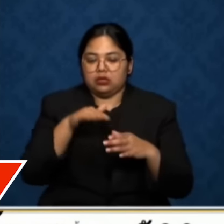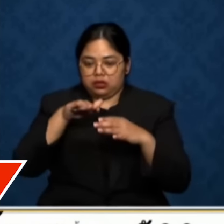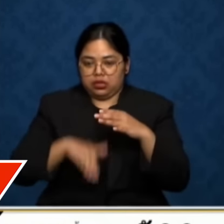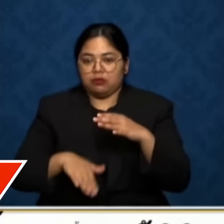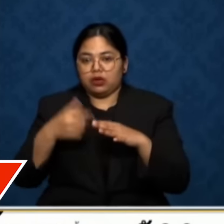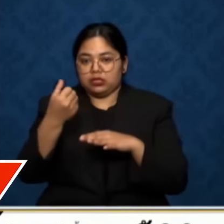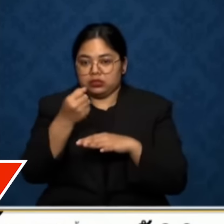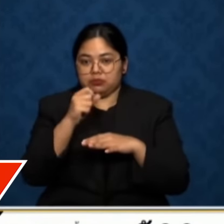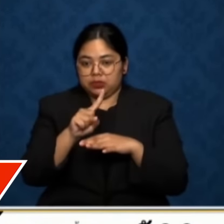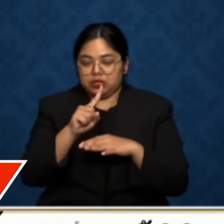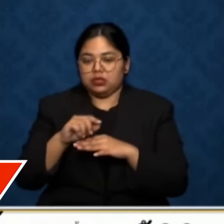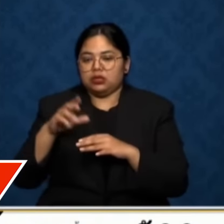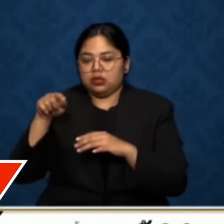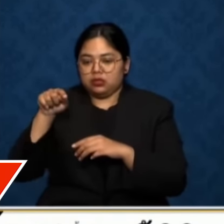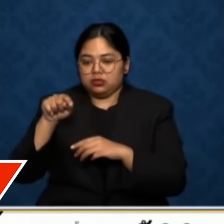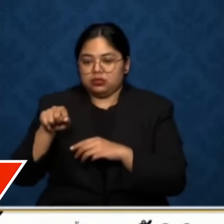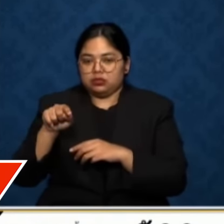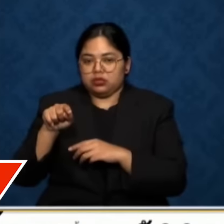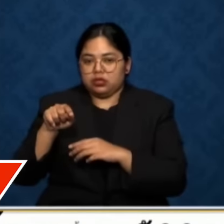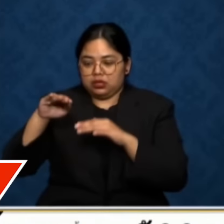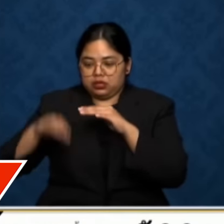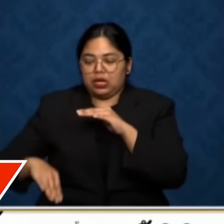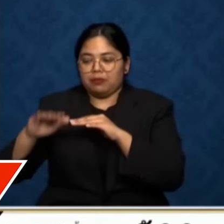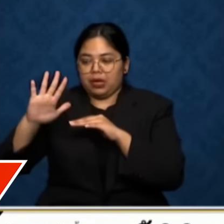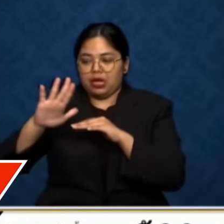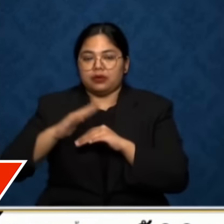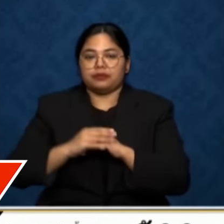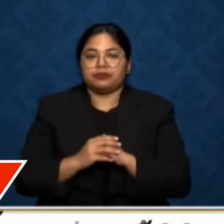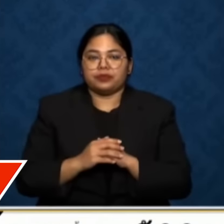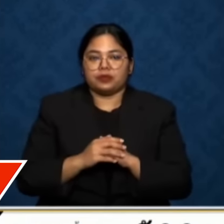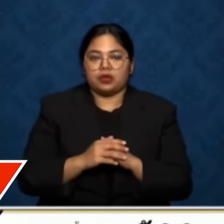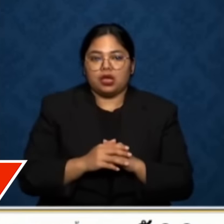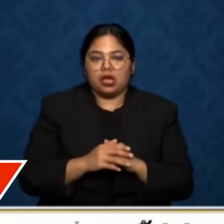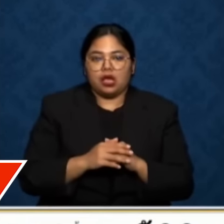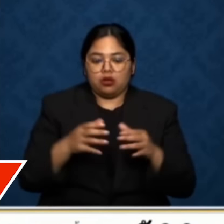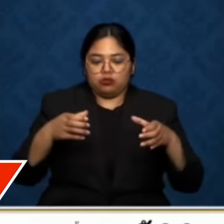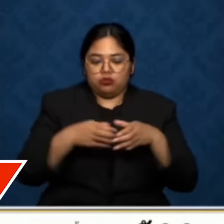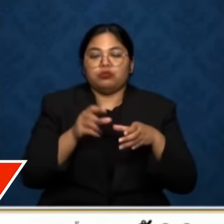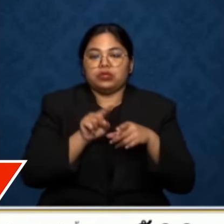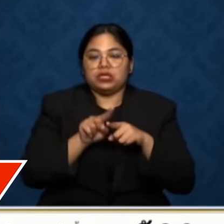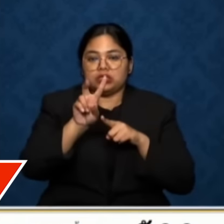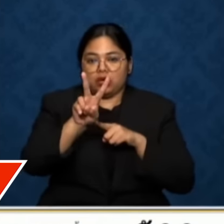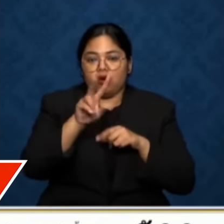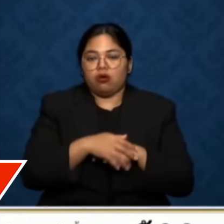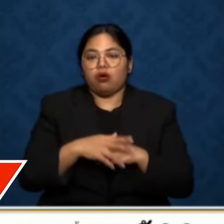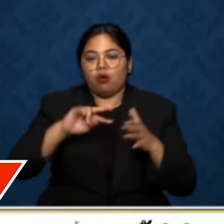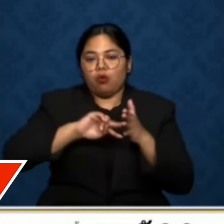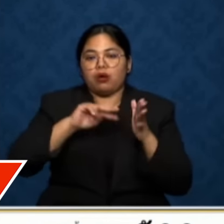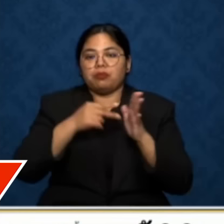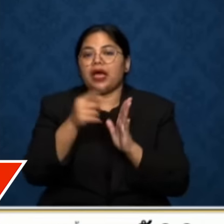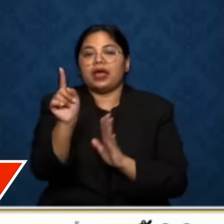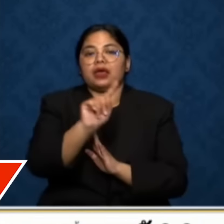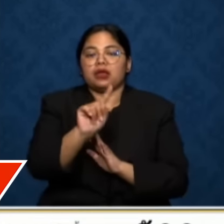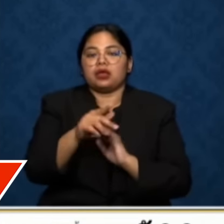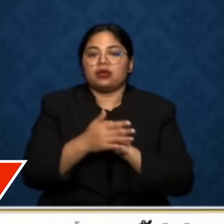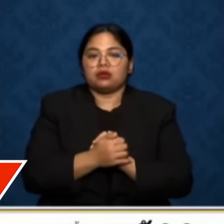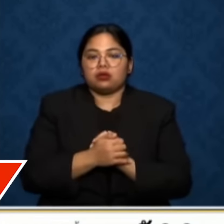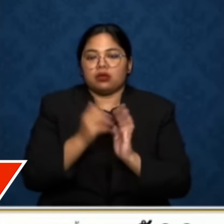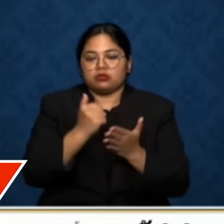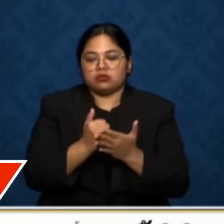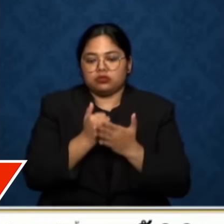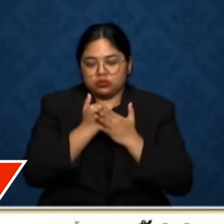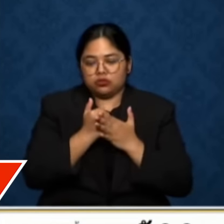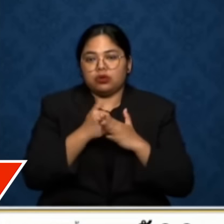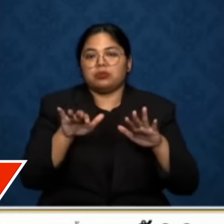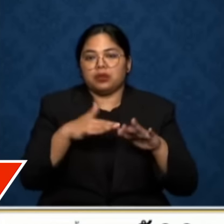11 2คือเกิน5 3คือต่ำ5 9คะแนนอยู่กลุ่ม2ลักษณะเป็นไงครับต้องการความช่วยเหลือบางส่วน